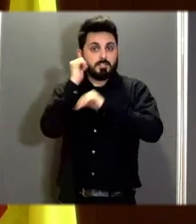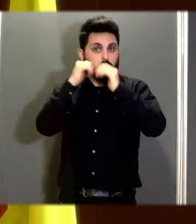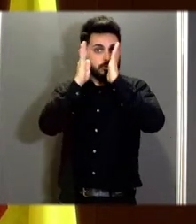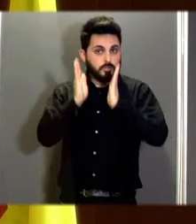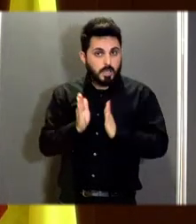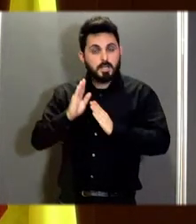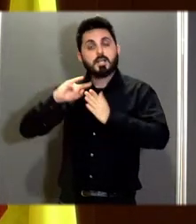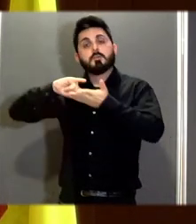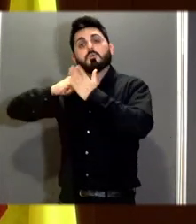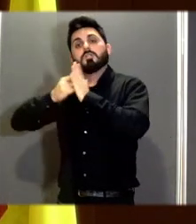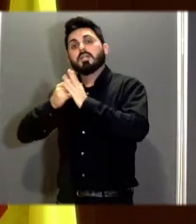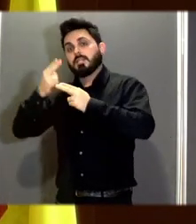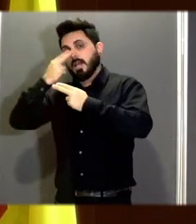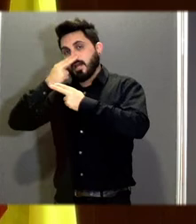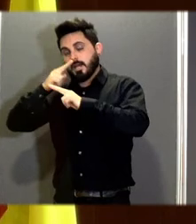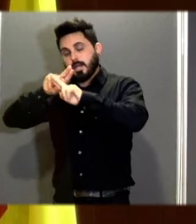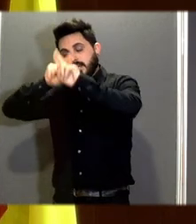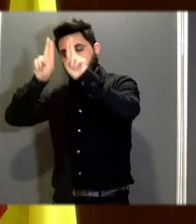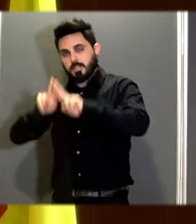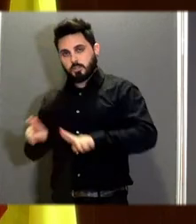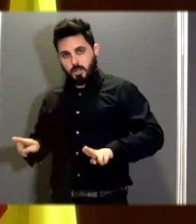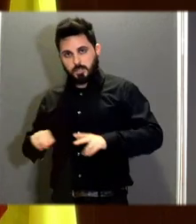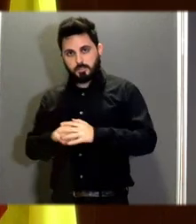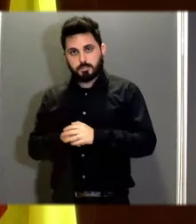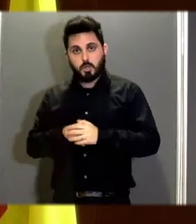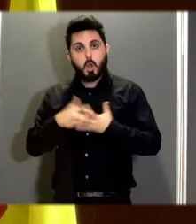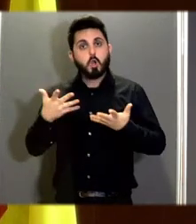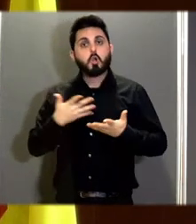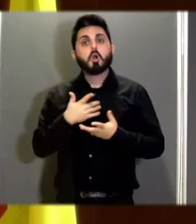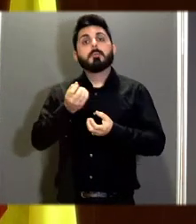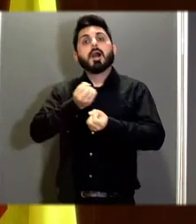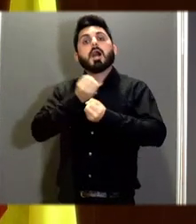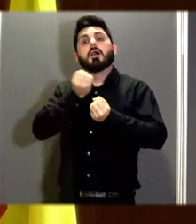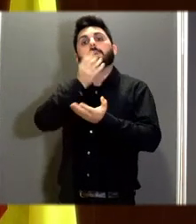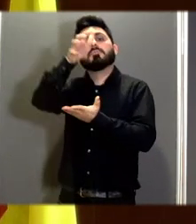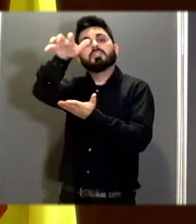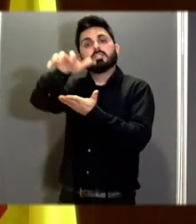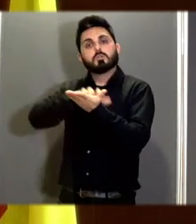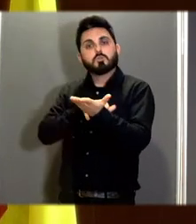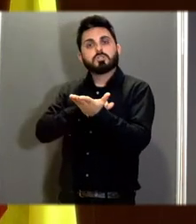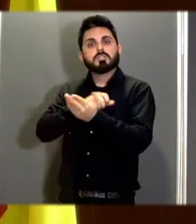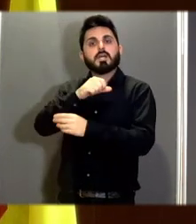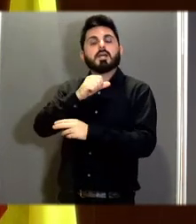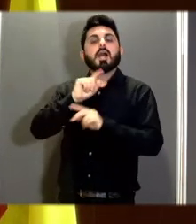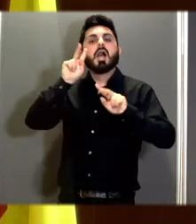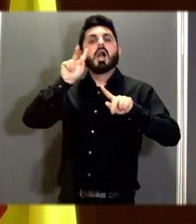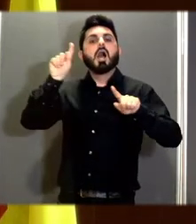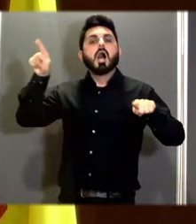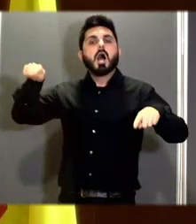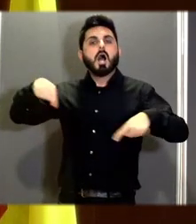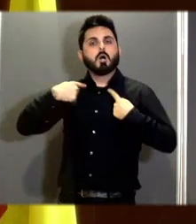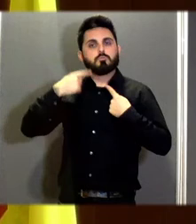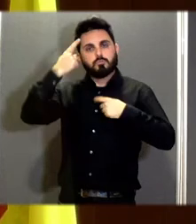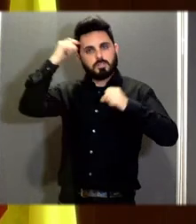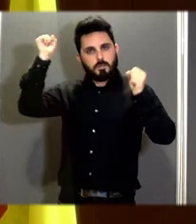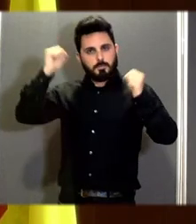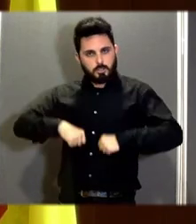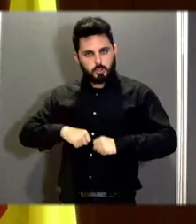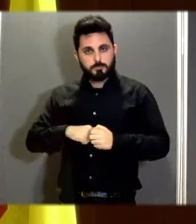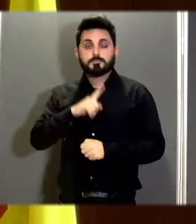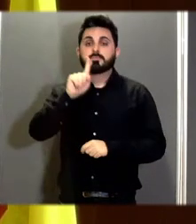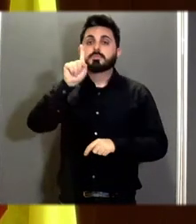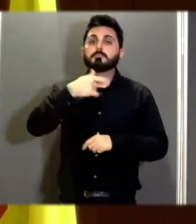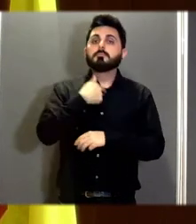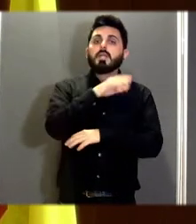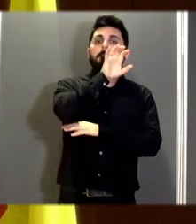institucional, amb discurs d'autodeterminació, de drets humans, també ha sortit, de països catalans. Hem